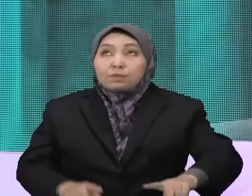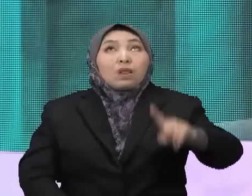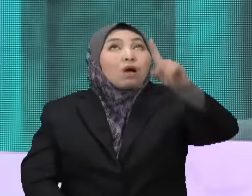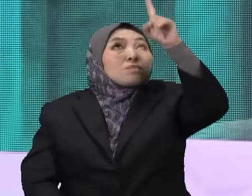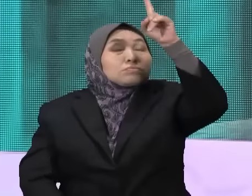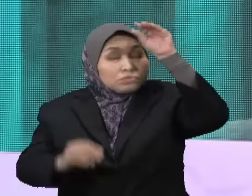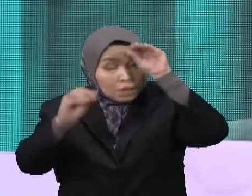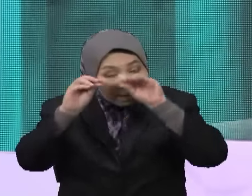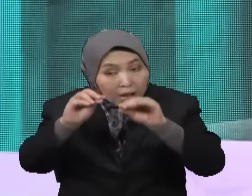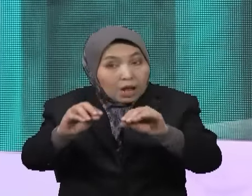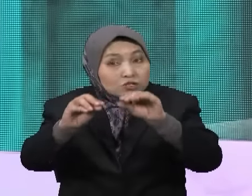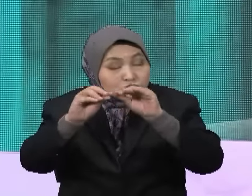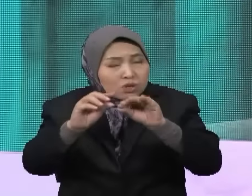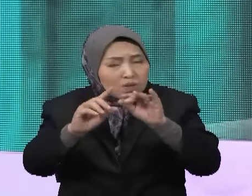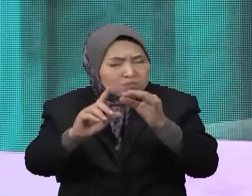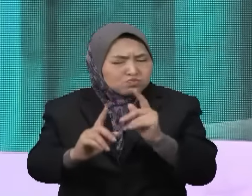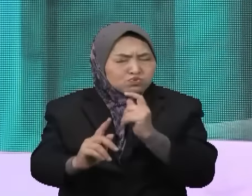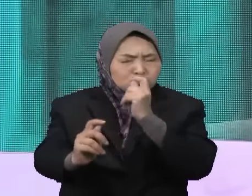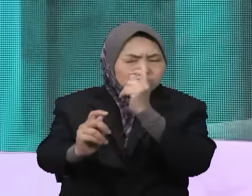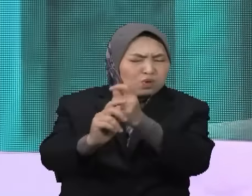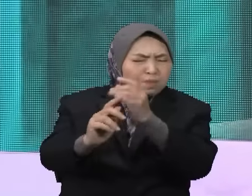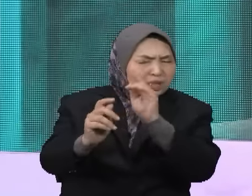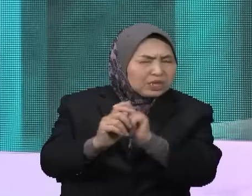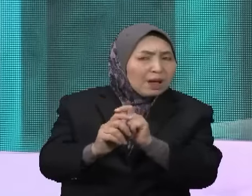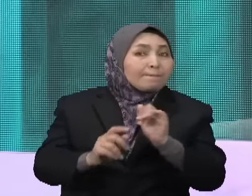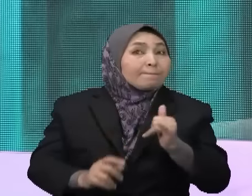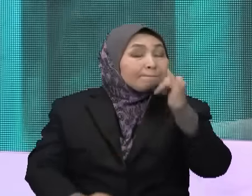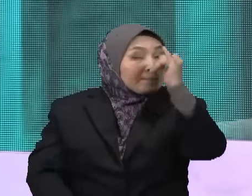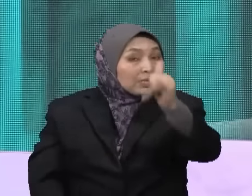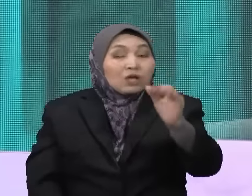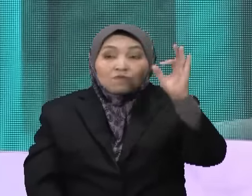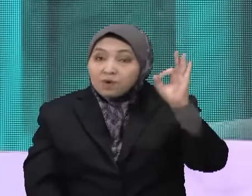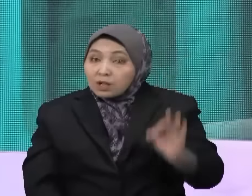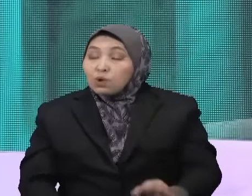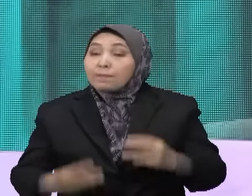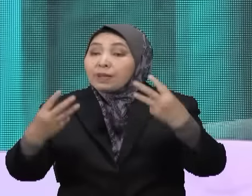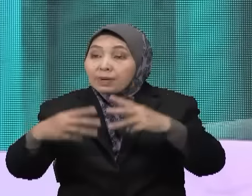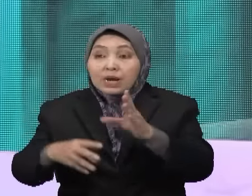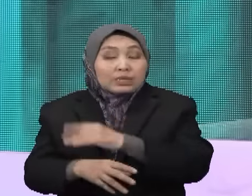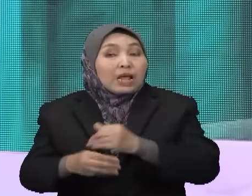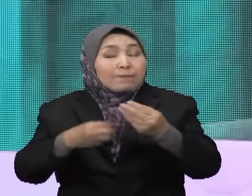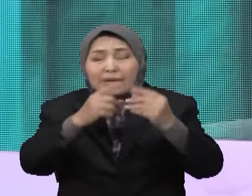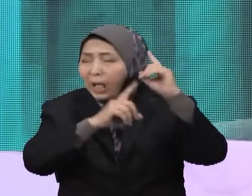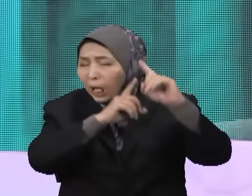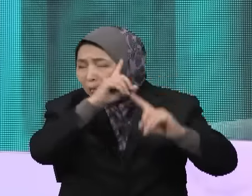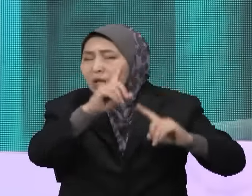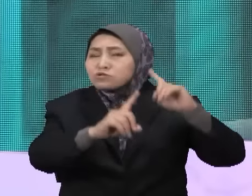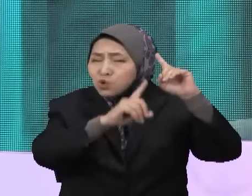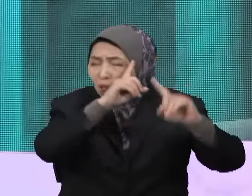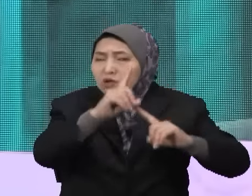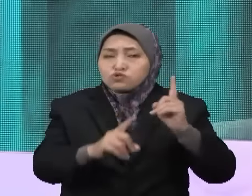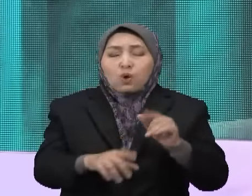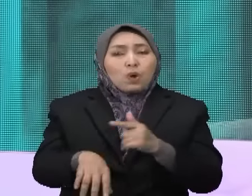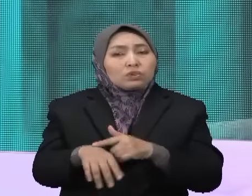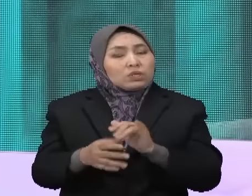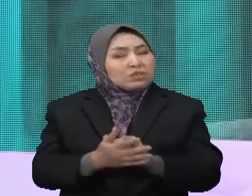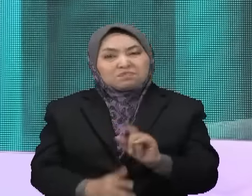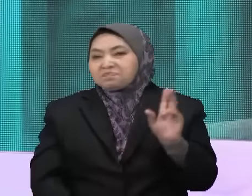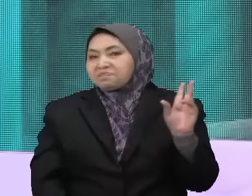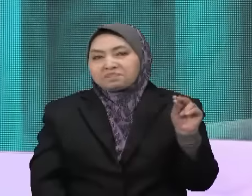dalam hal spesifik, fardu pergi perang dan kemudian mereka nak beri alasan, maka pada waktu ini Nabi tidak boleh